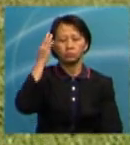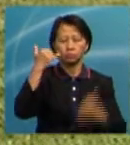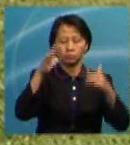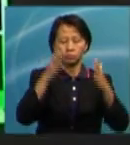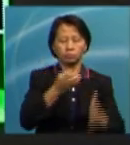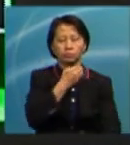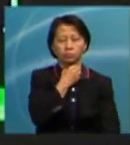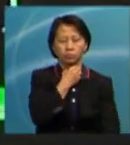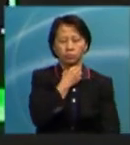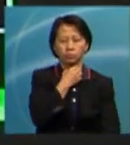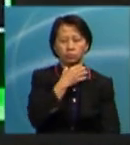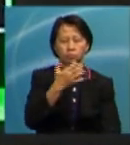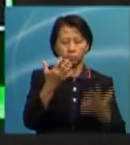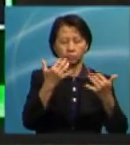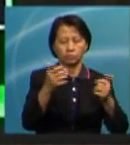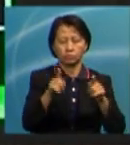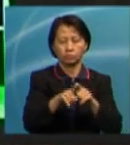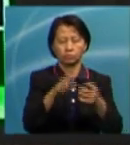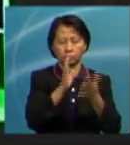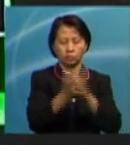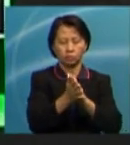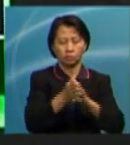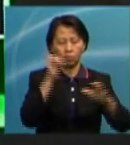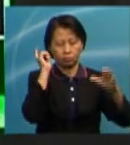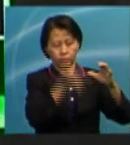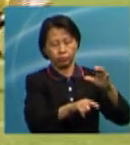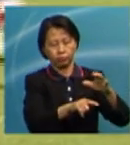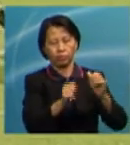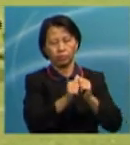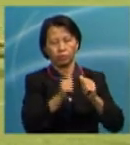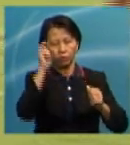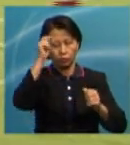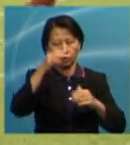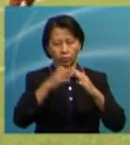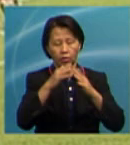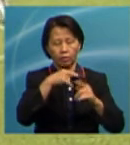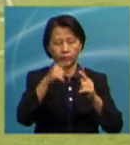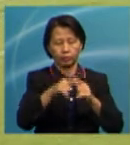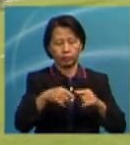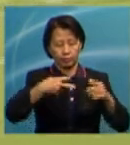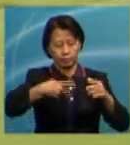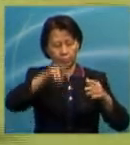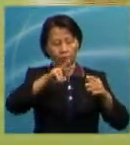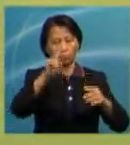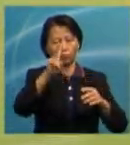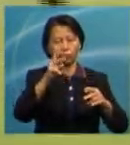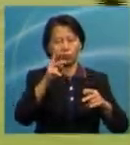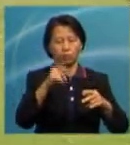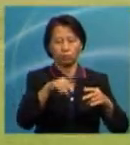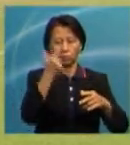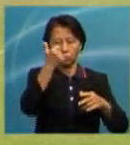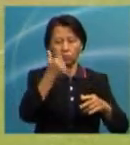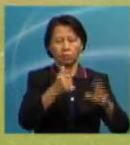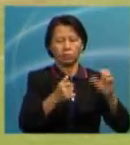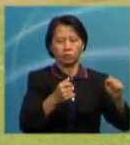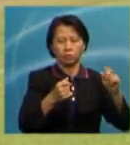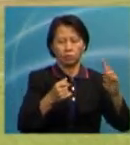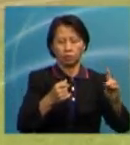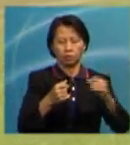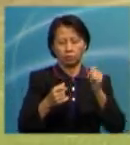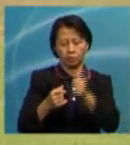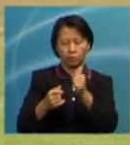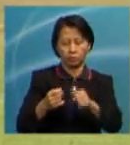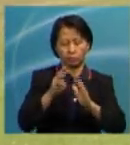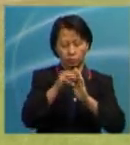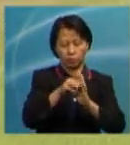perak Mohamad Fazrul hazdi Mohamad Kadri menjadi pemusnah kepada pasukan tuan rumah apabila meledakkan dua gol kemenangan S darbi masing-masing